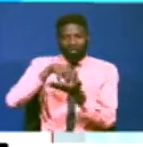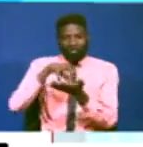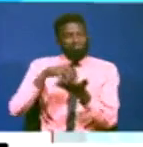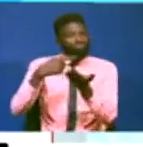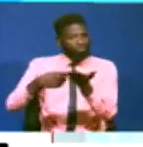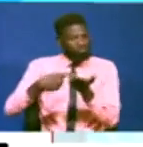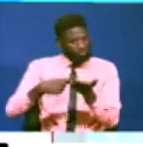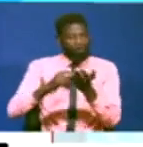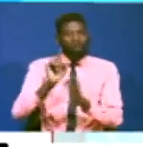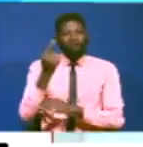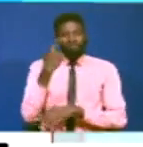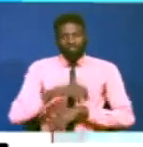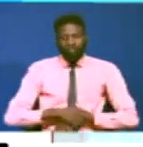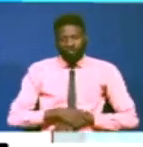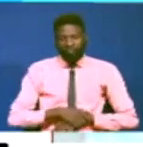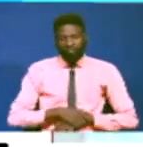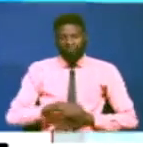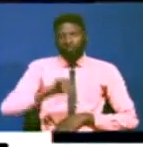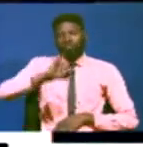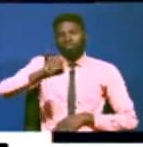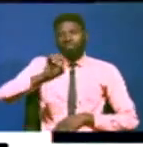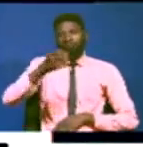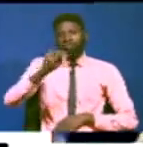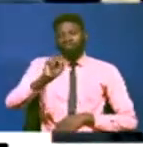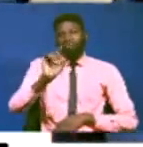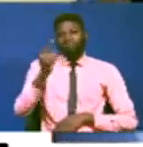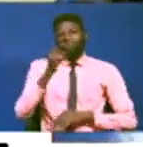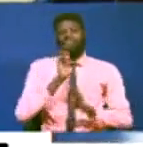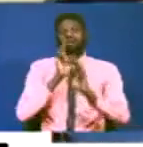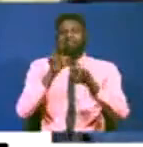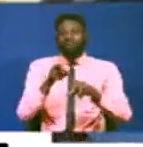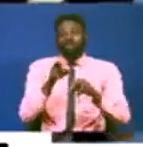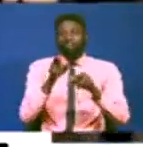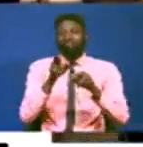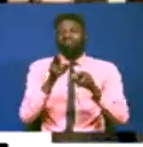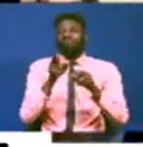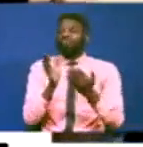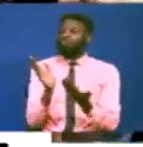jamvi la Darubini Weekendi jioni hii leo. How are you, sir?